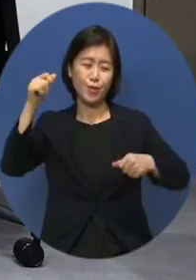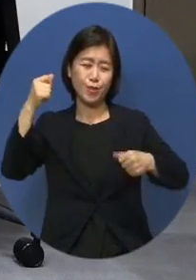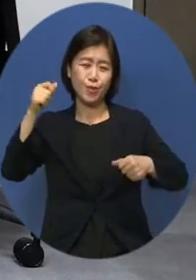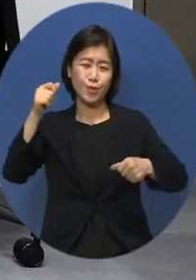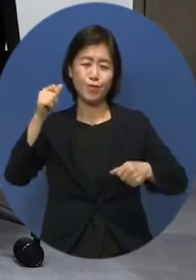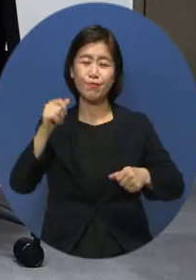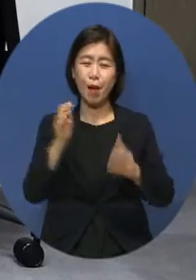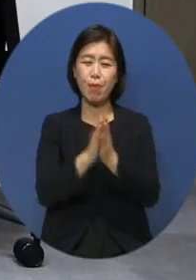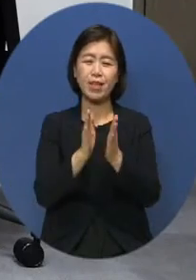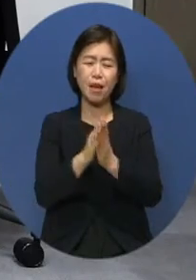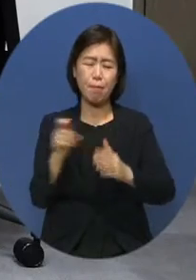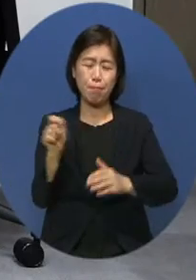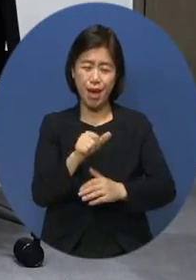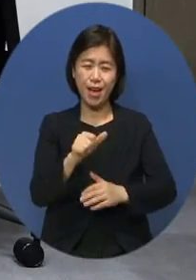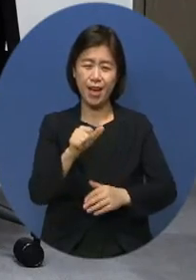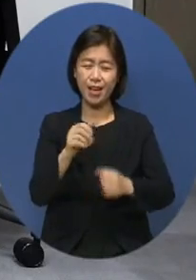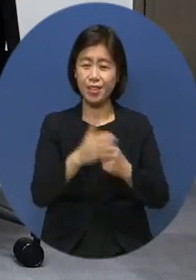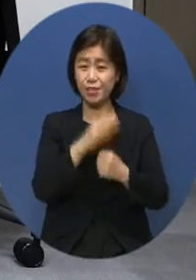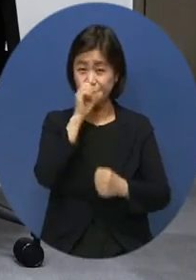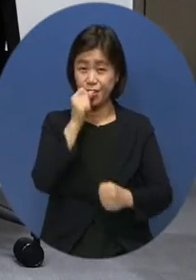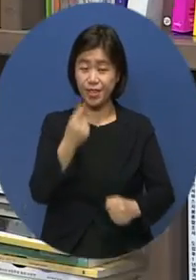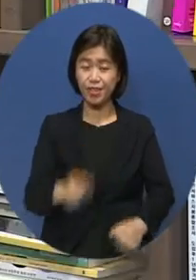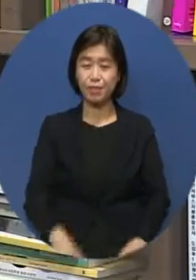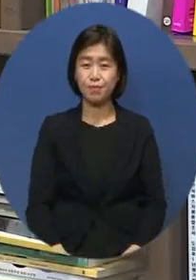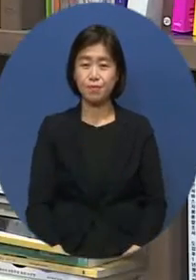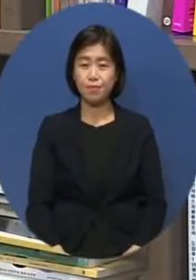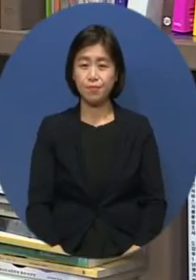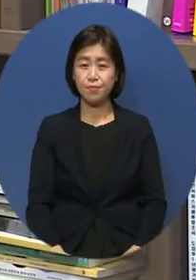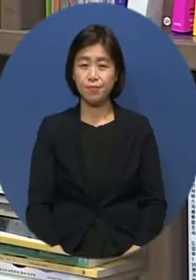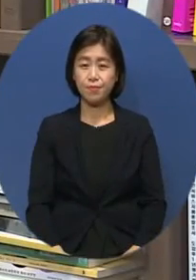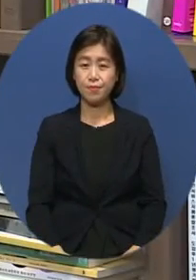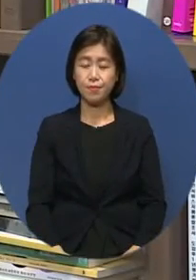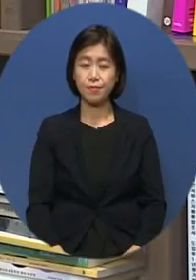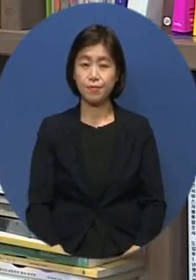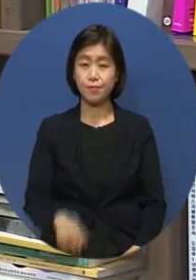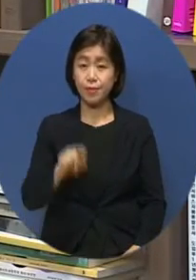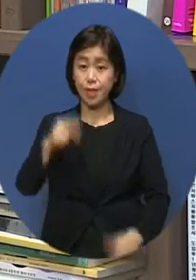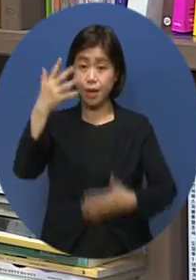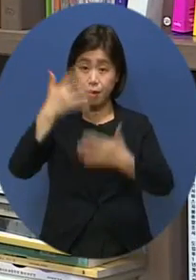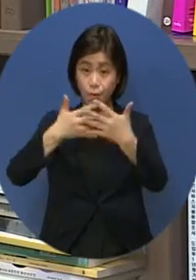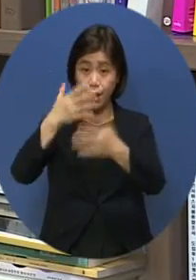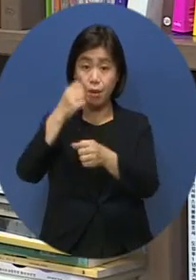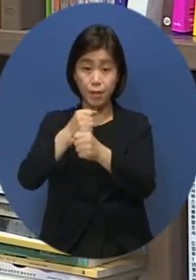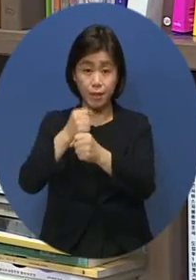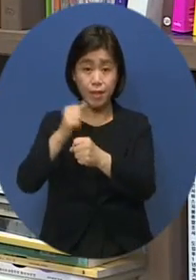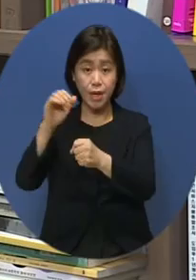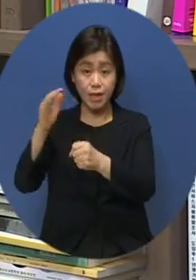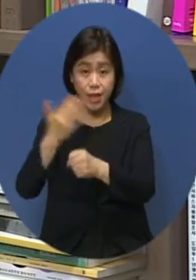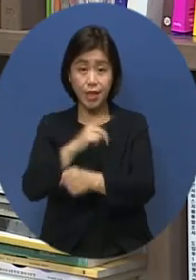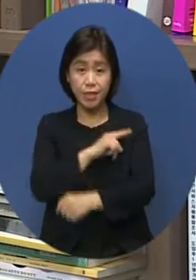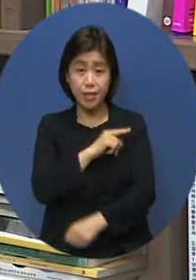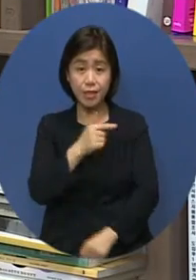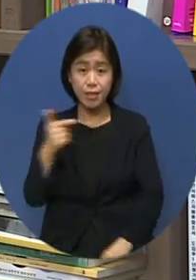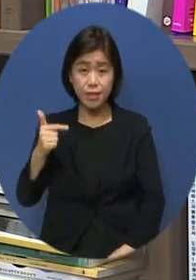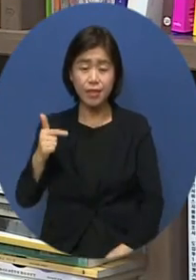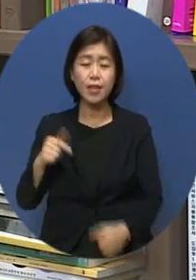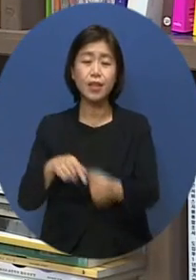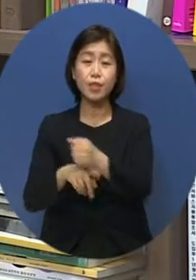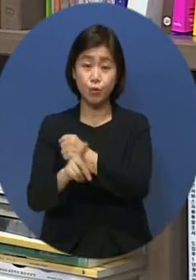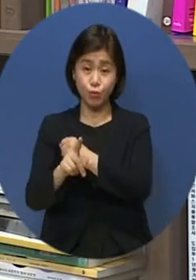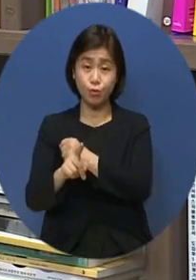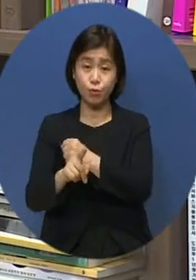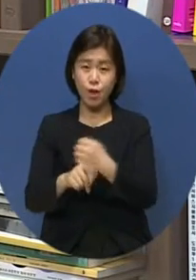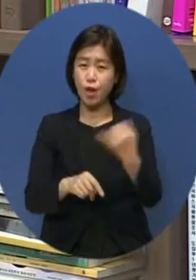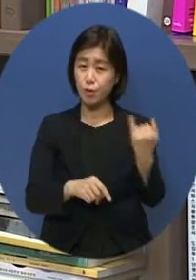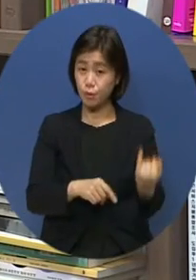추시고. 네. 그리고 이제 그러니까 어떻게 보면은 이 영화를 만들게 된 가장 큰 계기가 동생 혜정